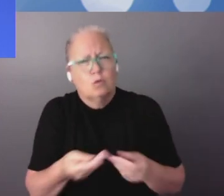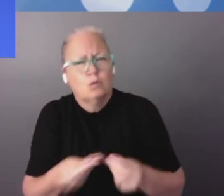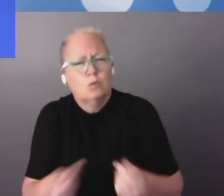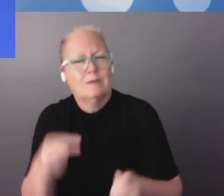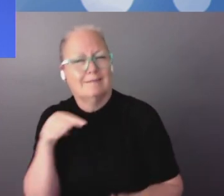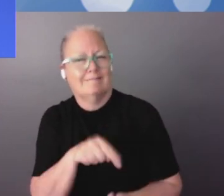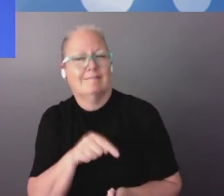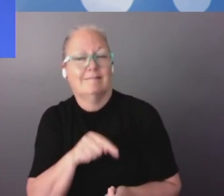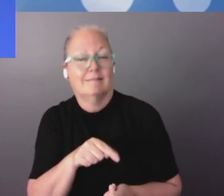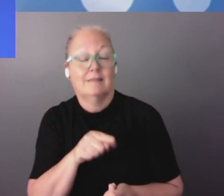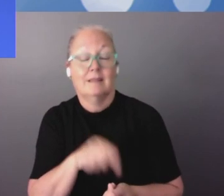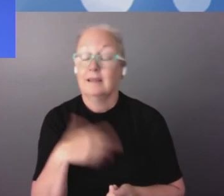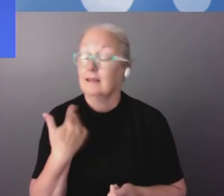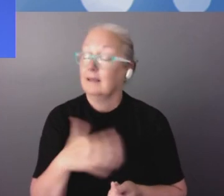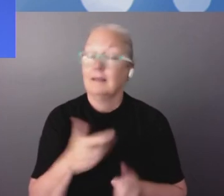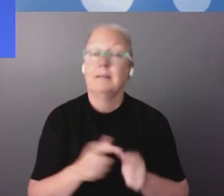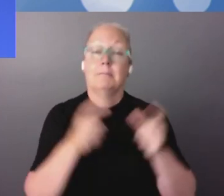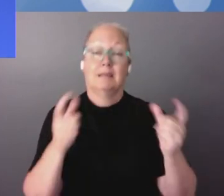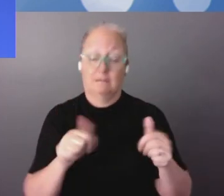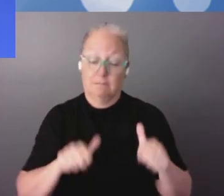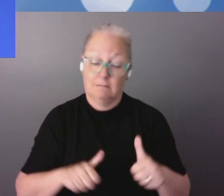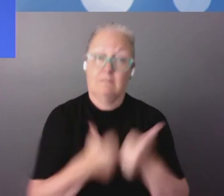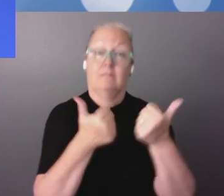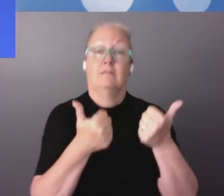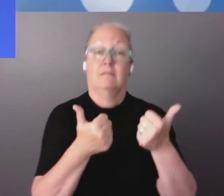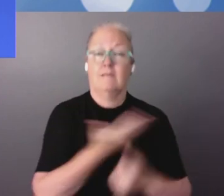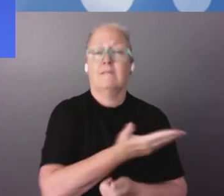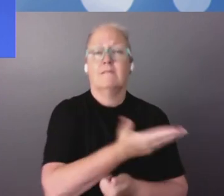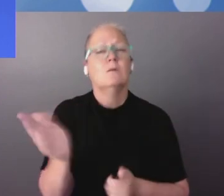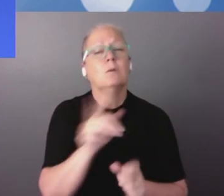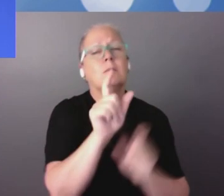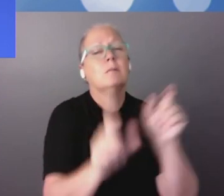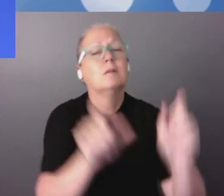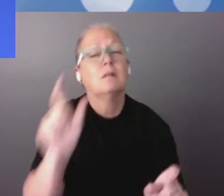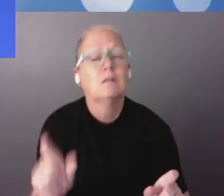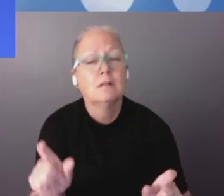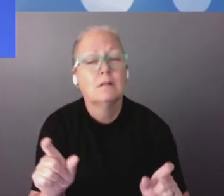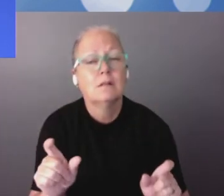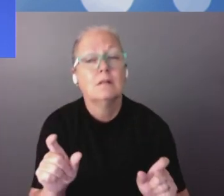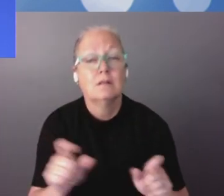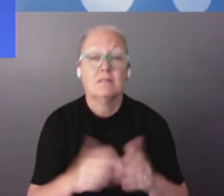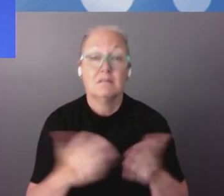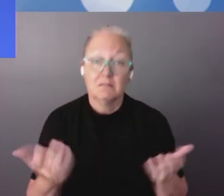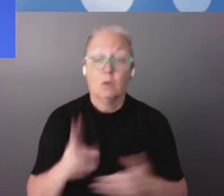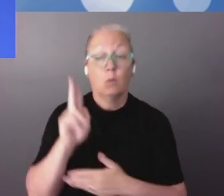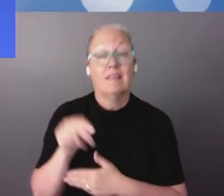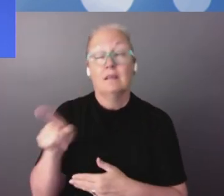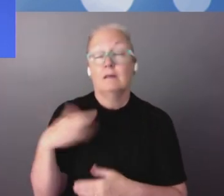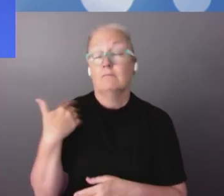из больших вызовов человечества и также тех, которые предстоят